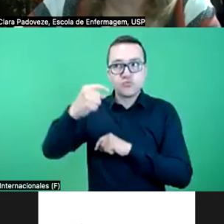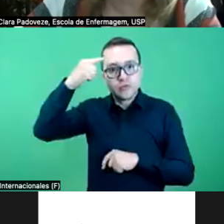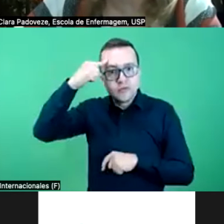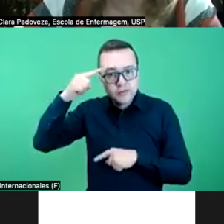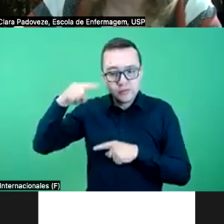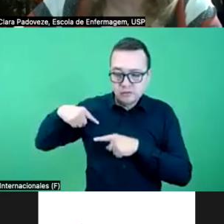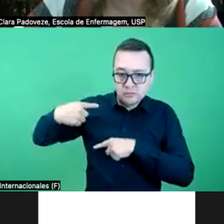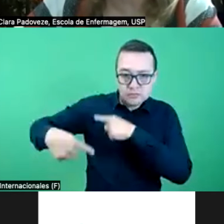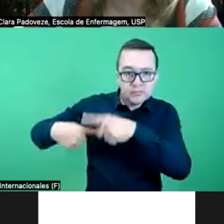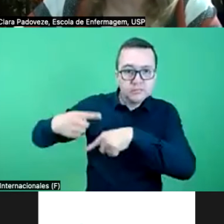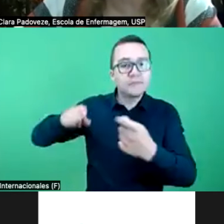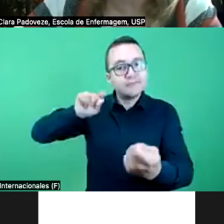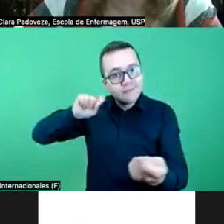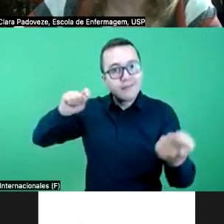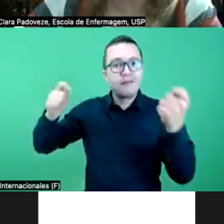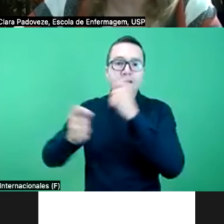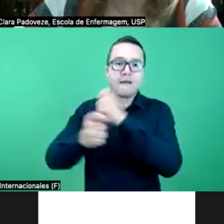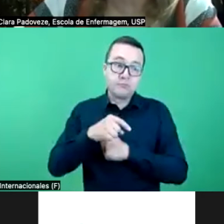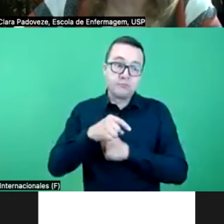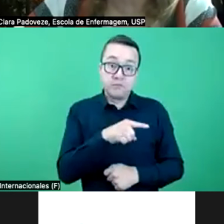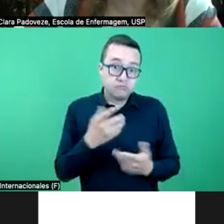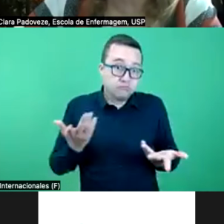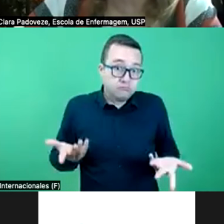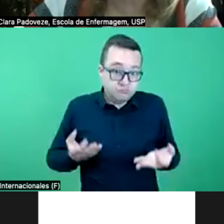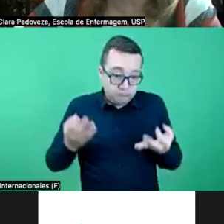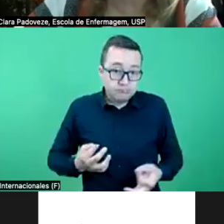mettre en œuvre ces changements de culture.